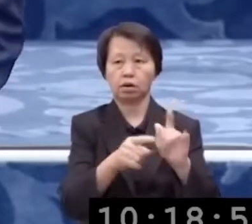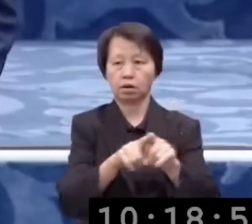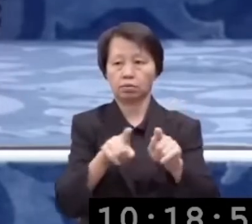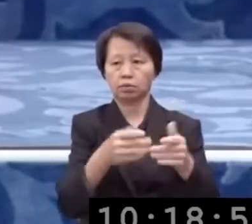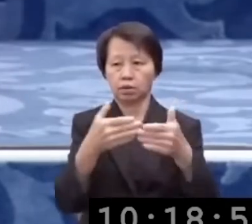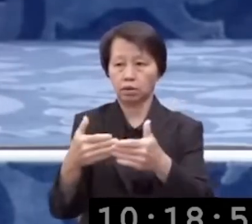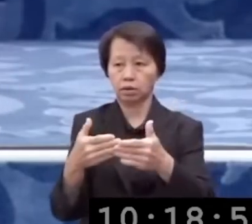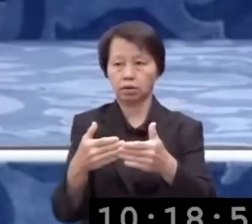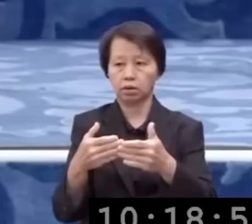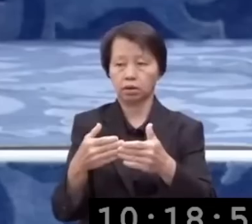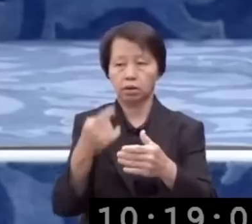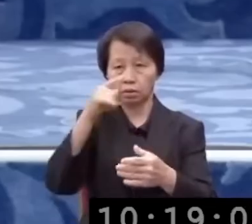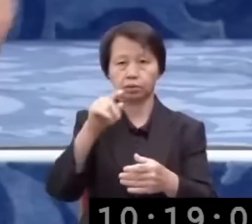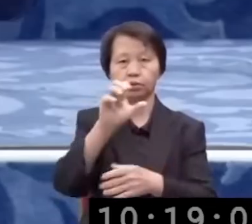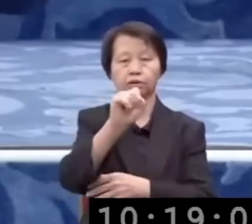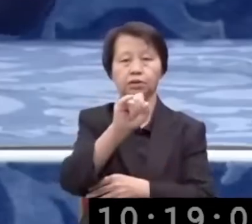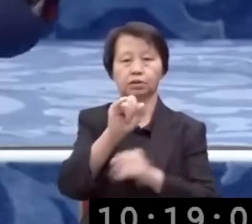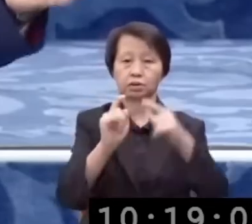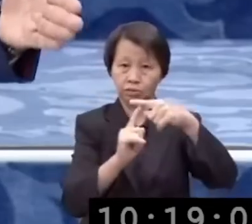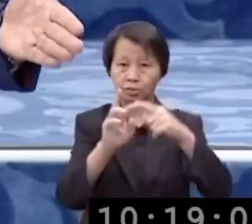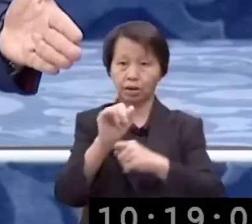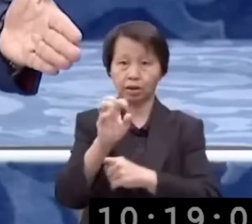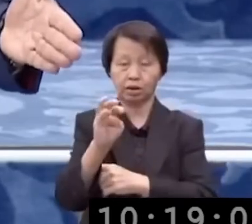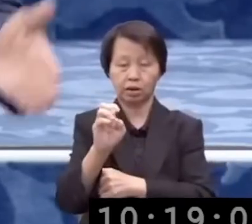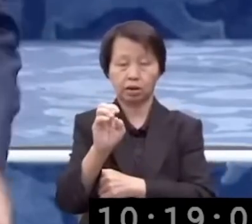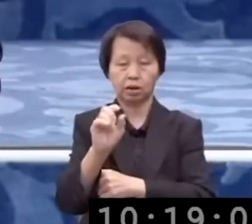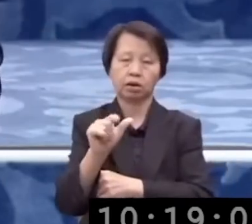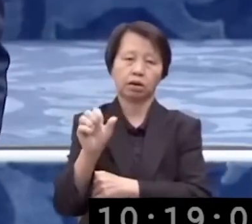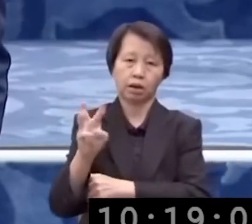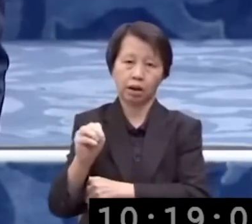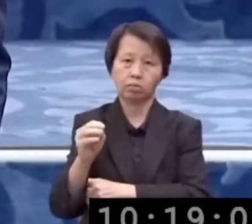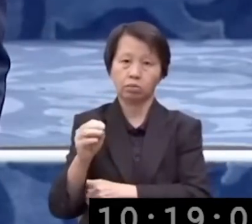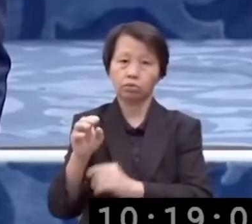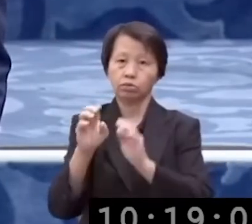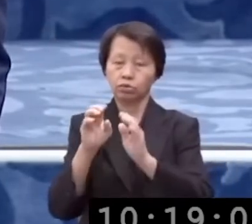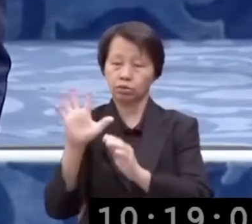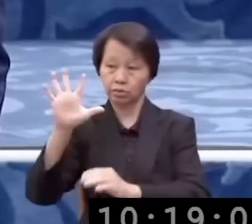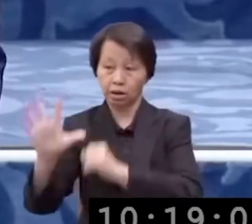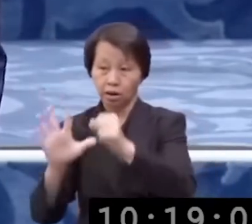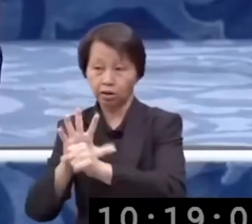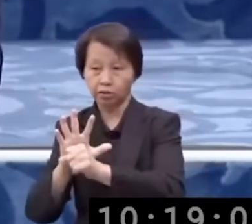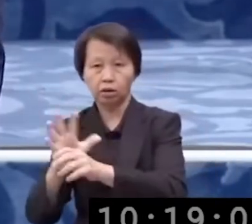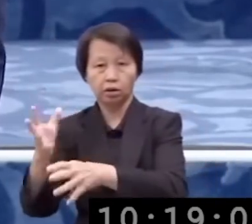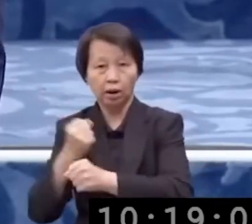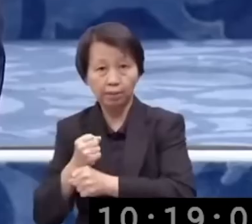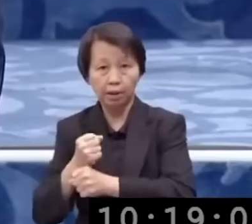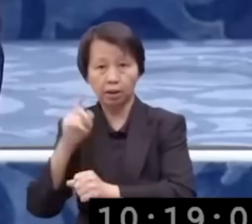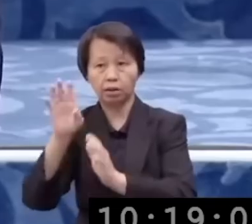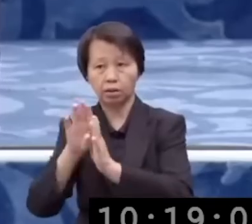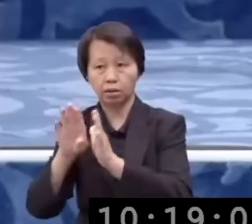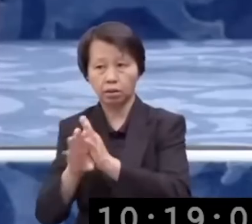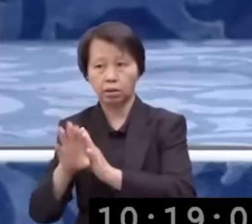lanjutan tadi Kalau 5 tahun dulu engkau menunjukkan satu billiam lebih tepat